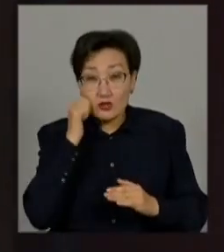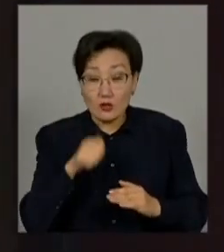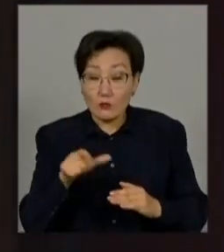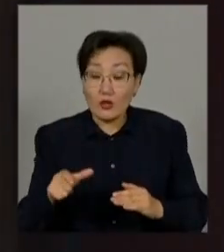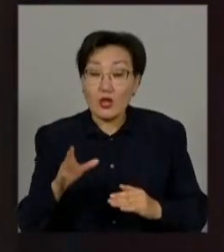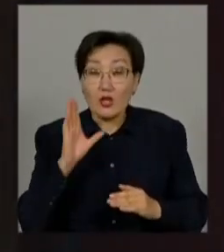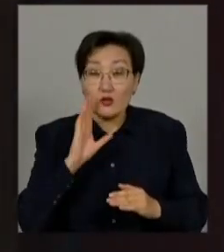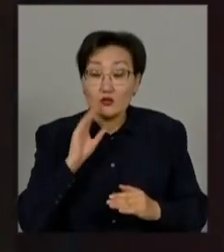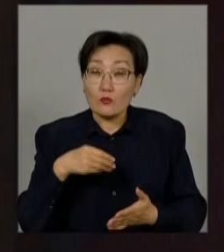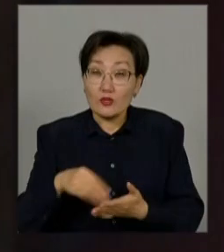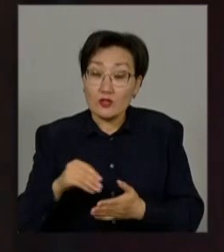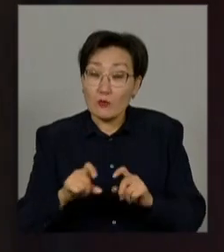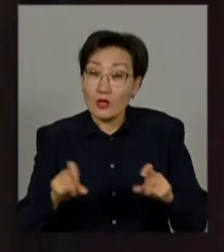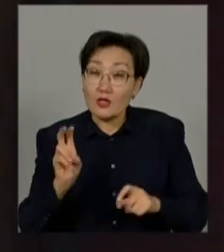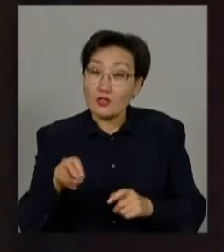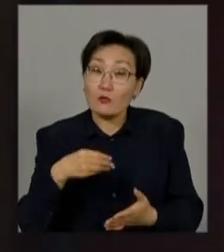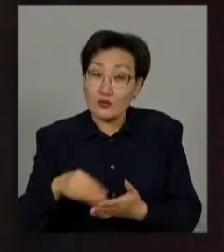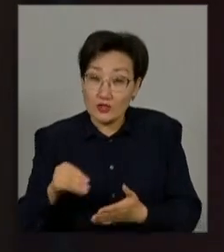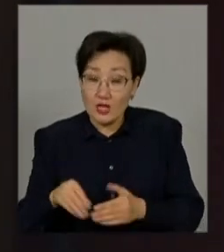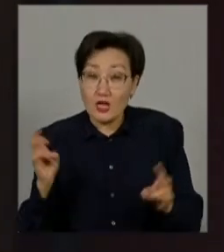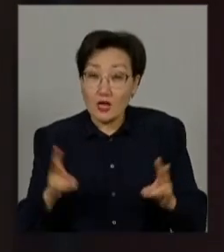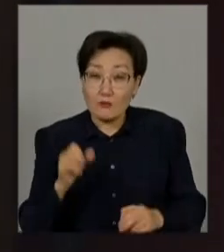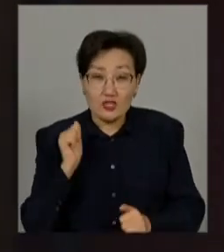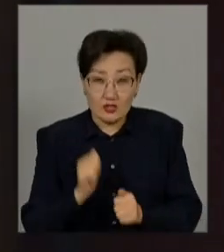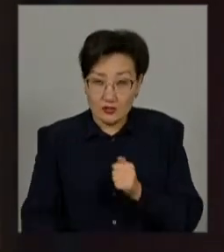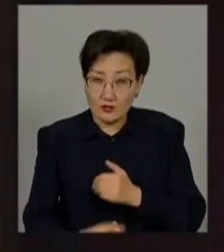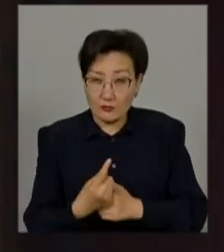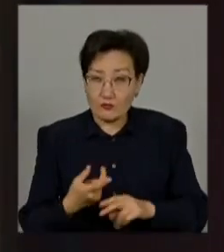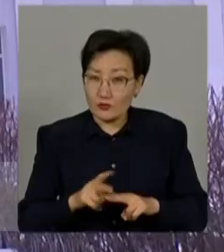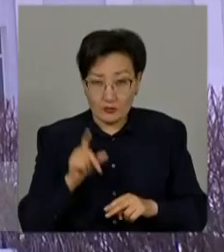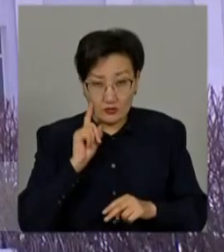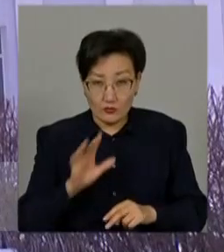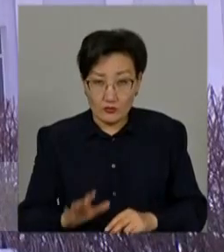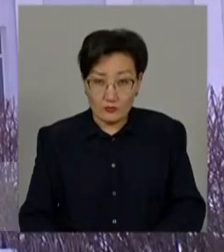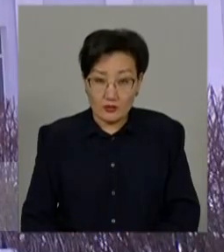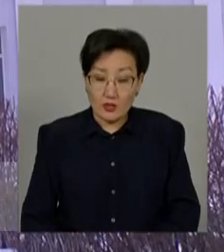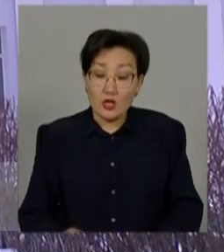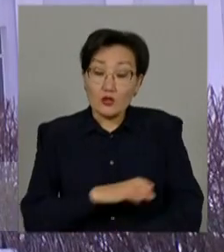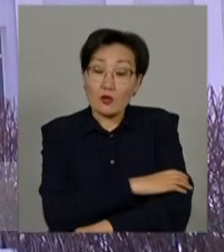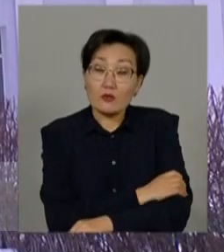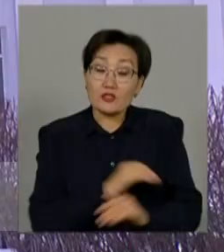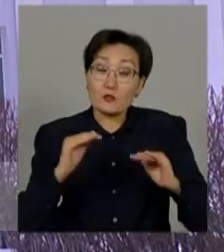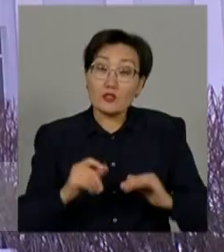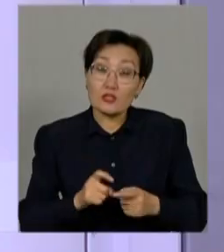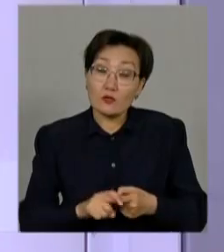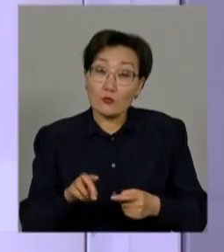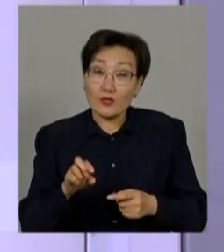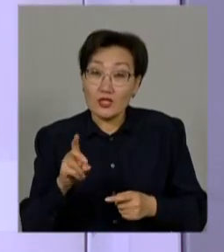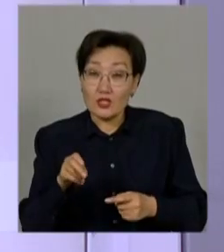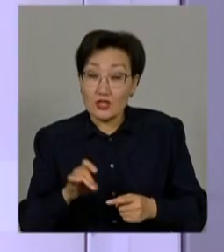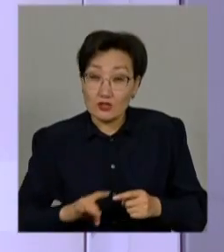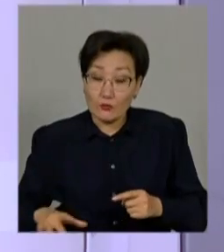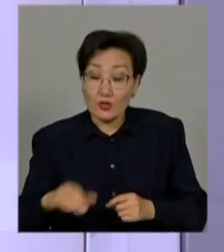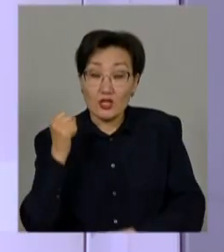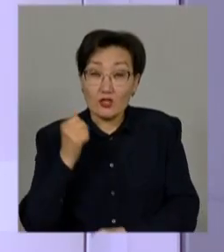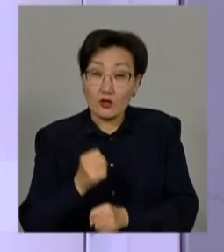алу үшін дүкенге барып жүрміз. Апаттың желеп кеткені ыңғайсыздық туғызды. Қысымның төмендігіне байланысты Береке шағын ауданы мен